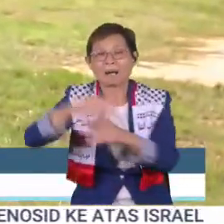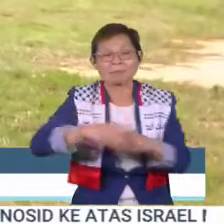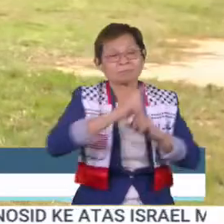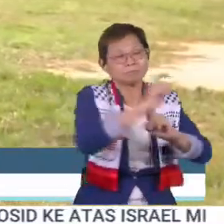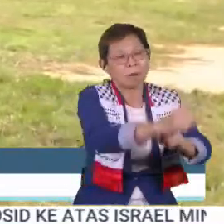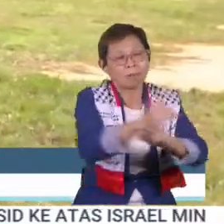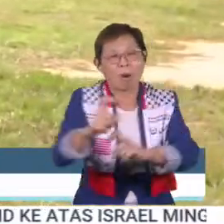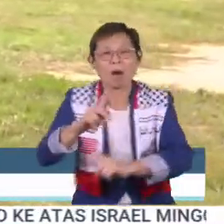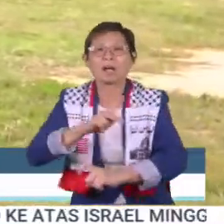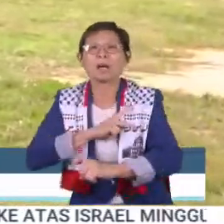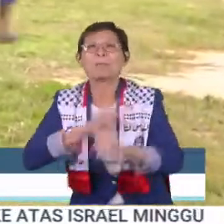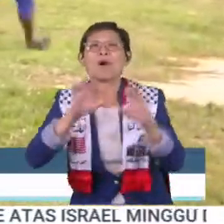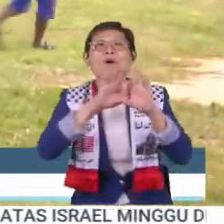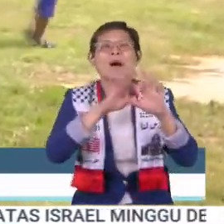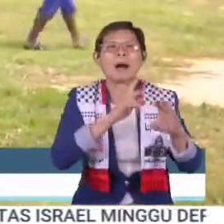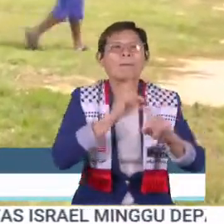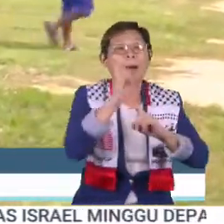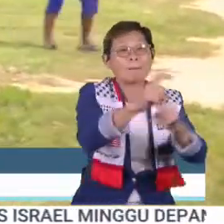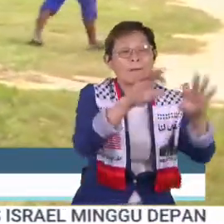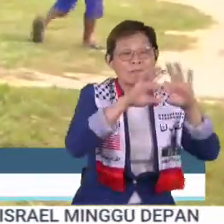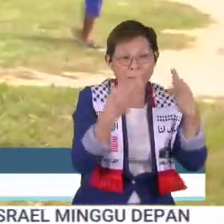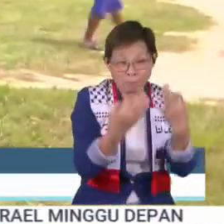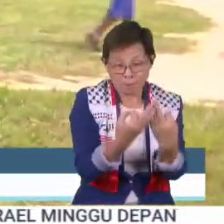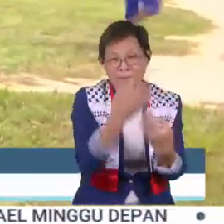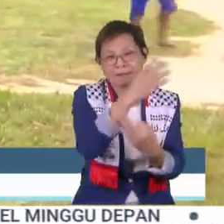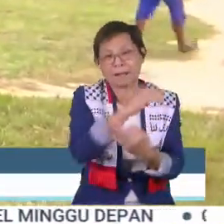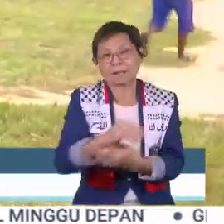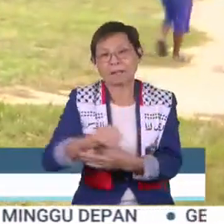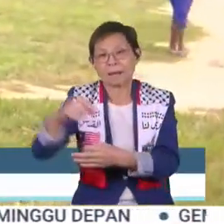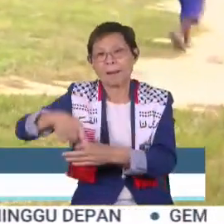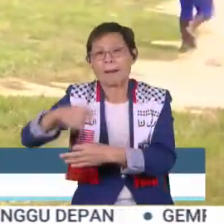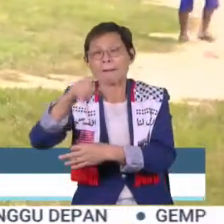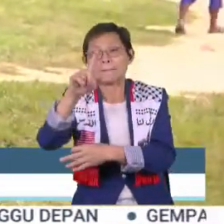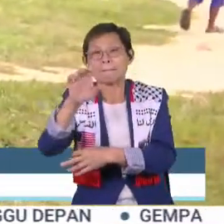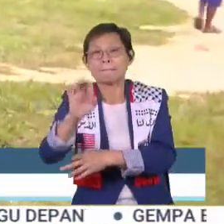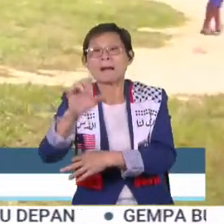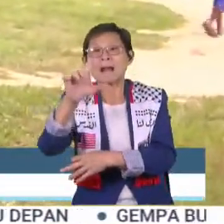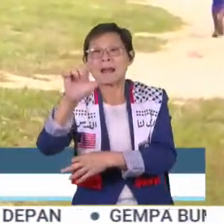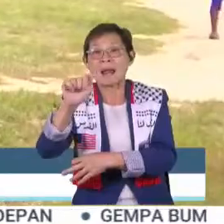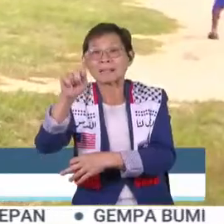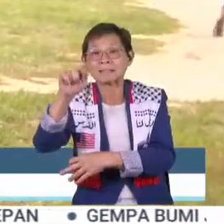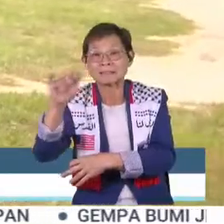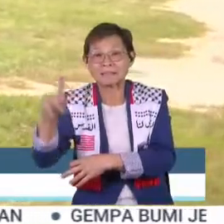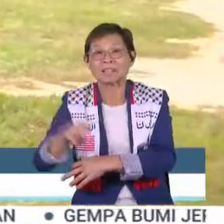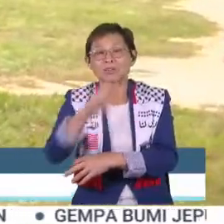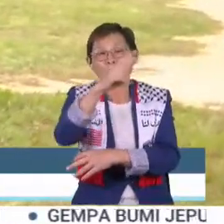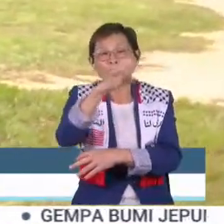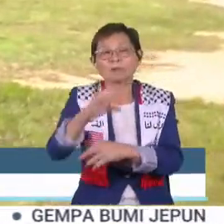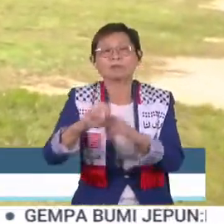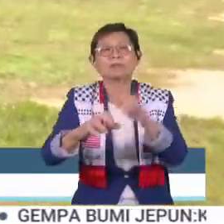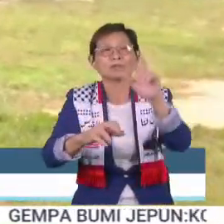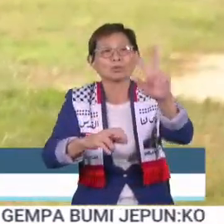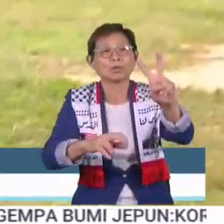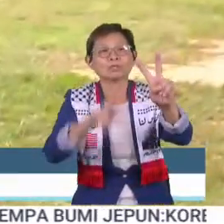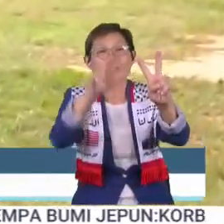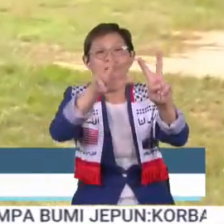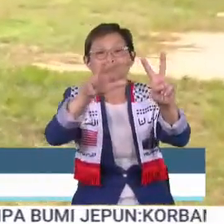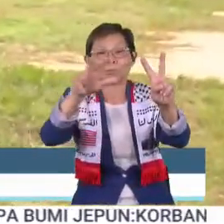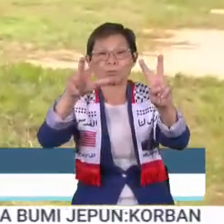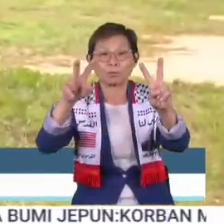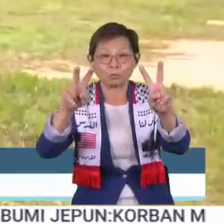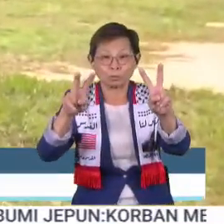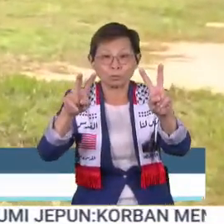diedarkan kepada ketua isi rumah. Sementara di pos Belatim nanti sebanyak 232 bakul makanan akan